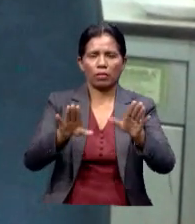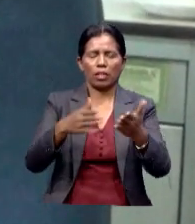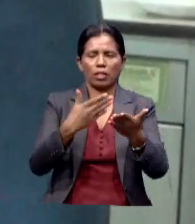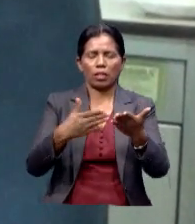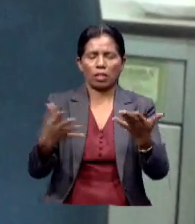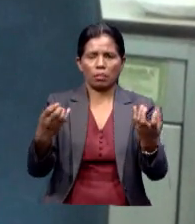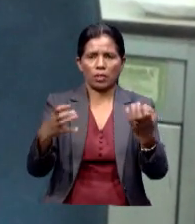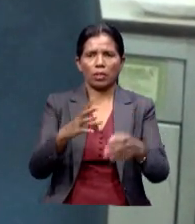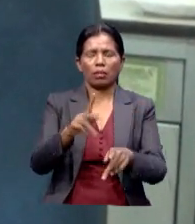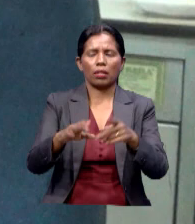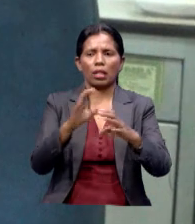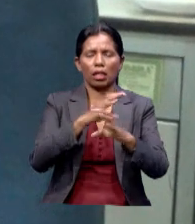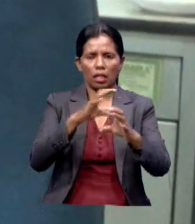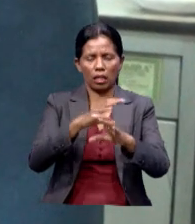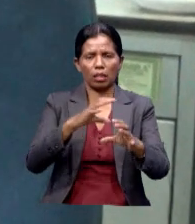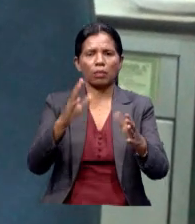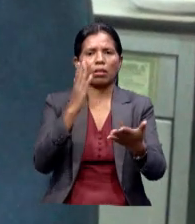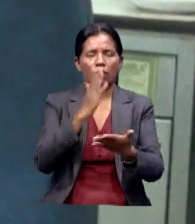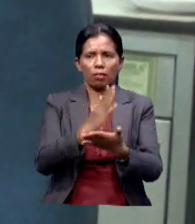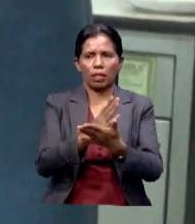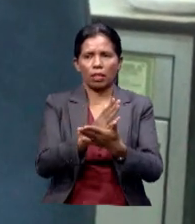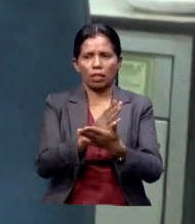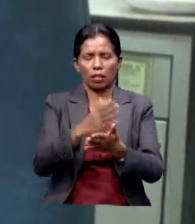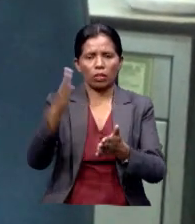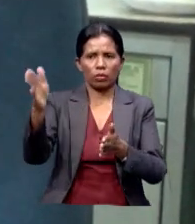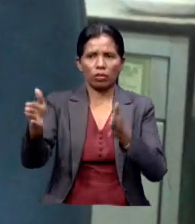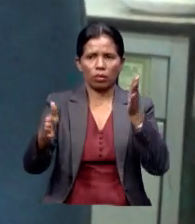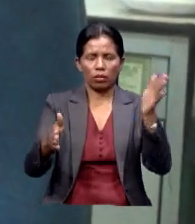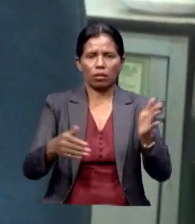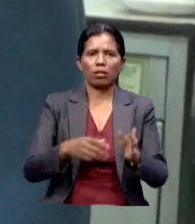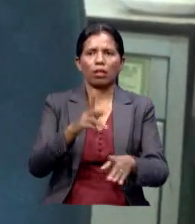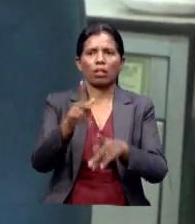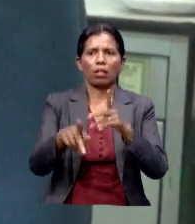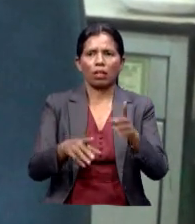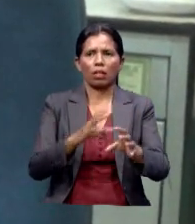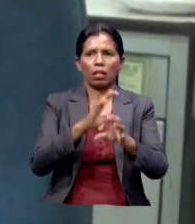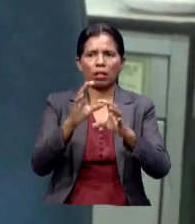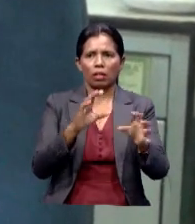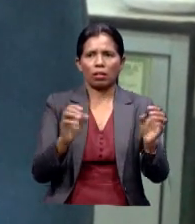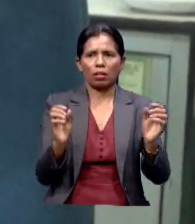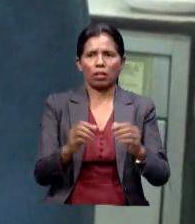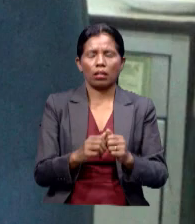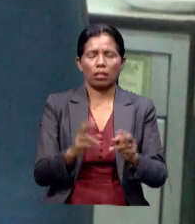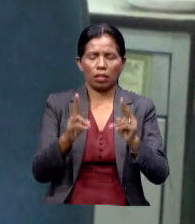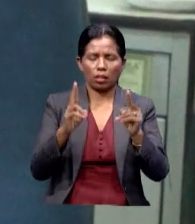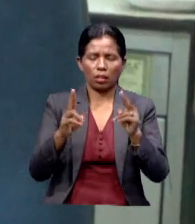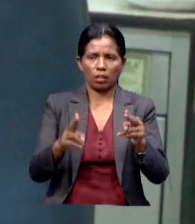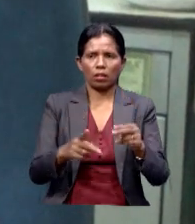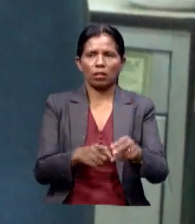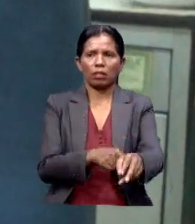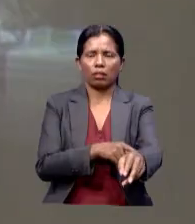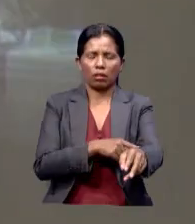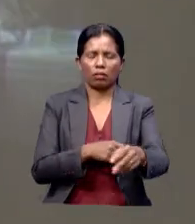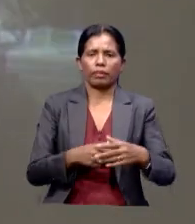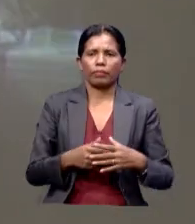sambarak ke minia kareta para ihe esquerda direita passagem kareta na tula lau la laisnya da rumah susar itu